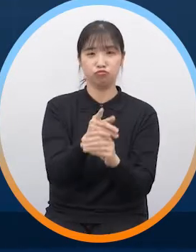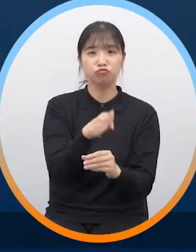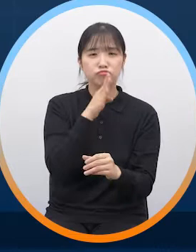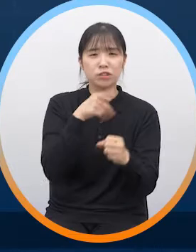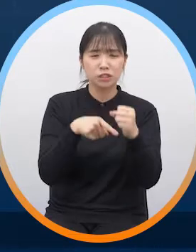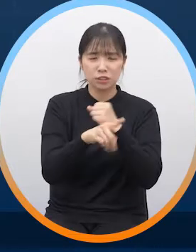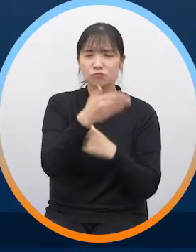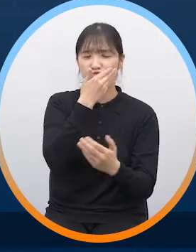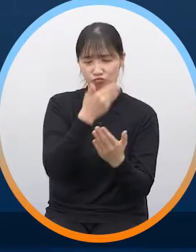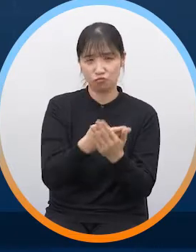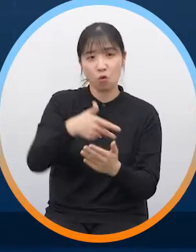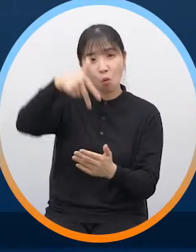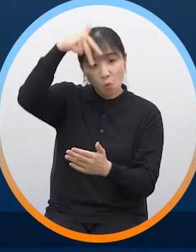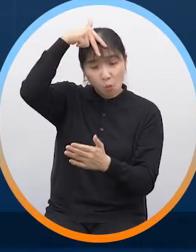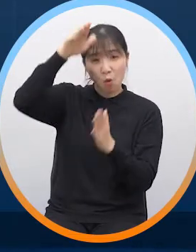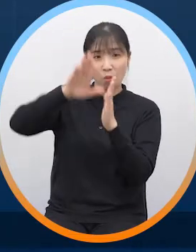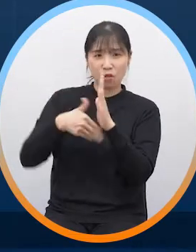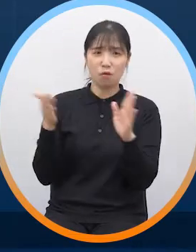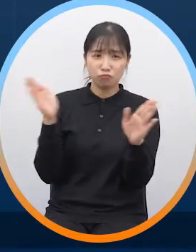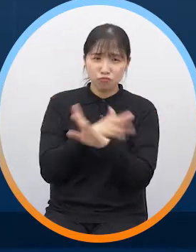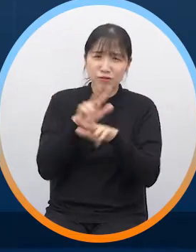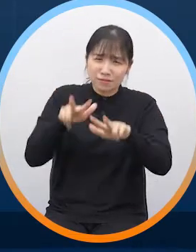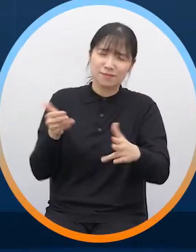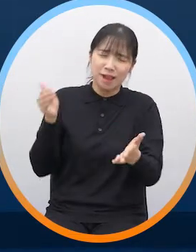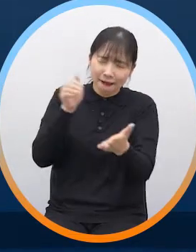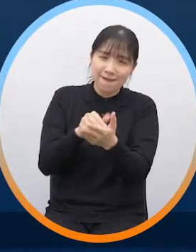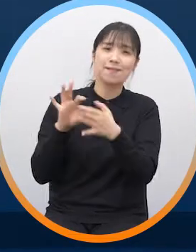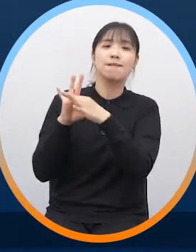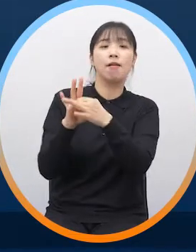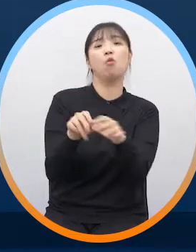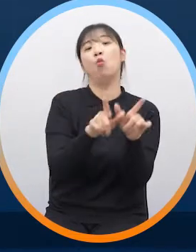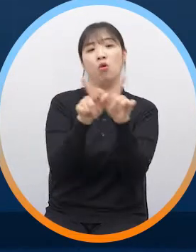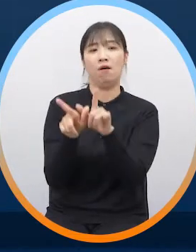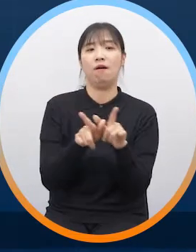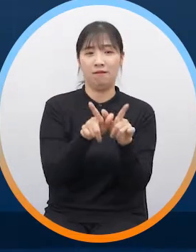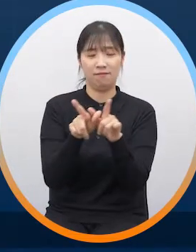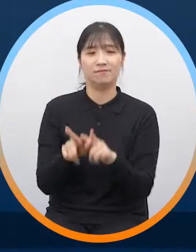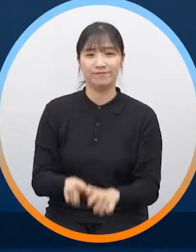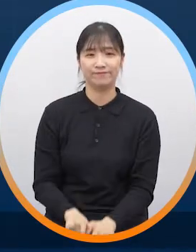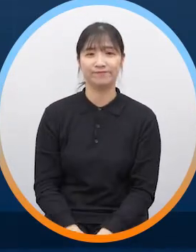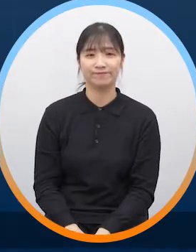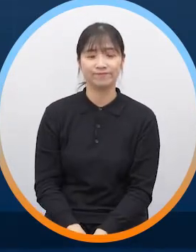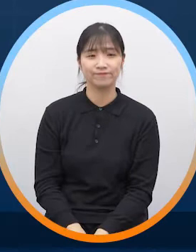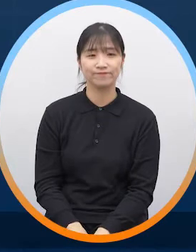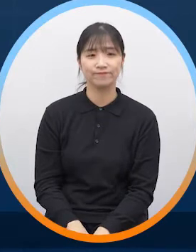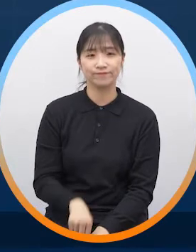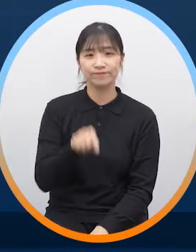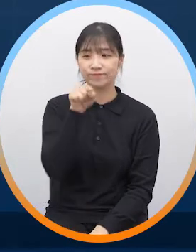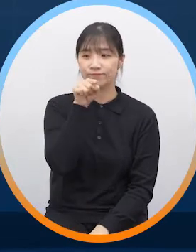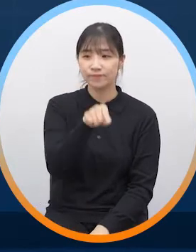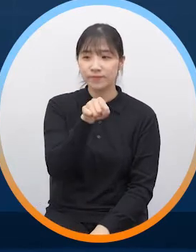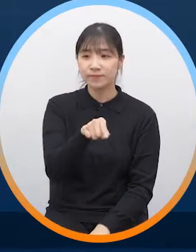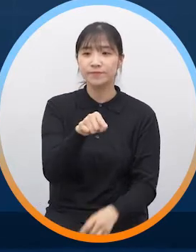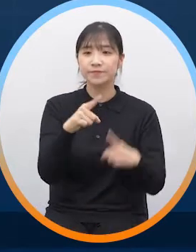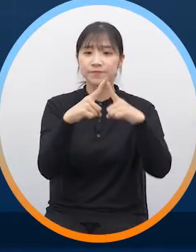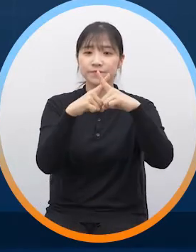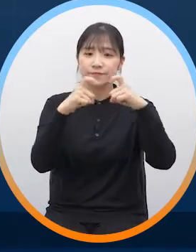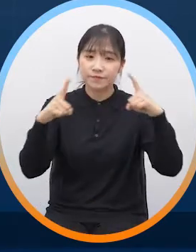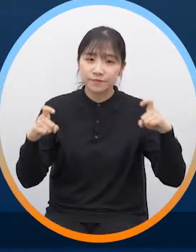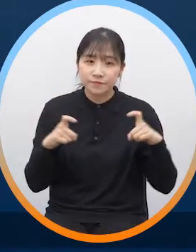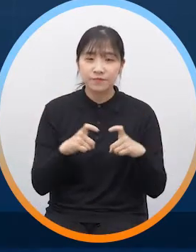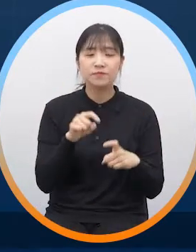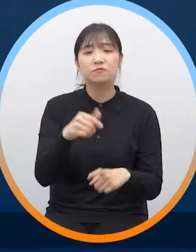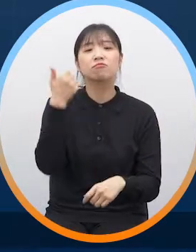있고요. 조선시대부터 지금까지 계속 사람이 살았다는 것 아니겠습니까? 그렇다면 이 성을